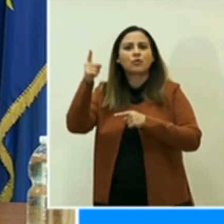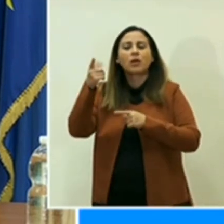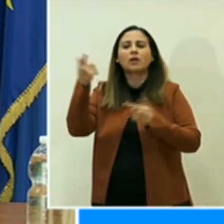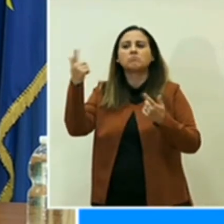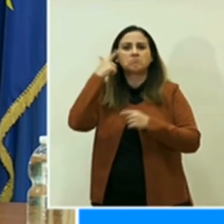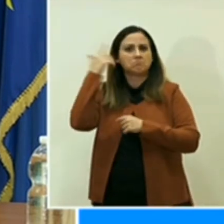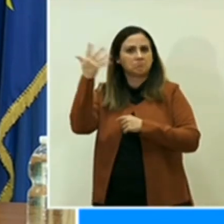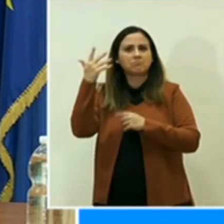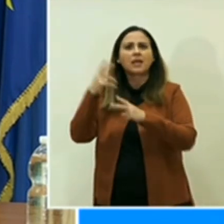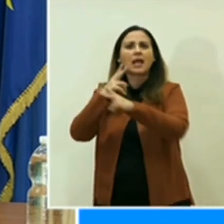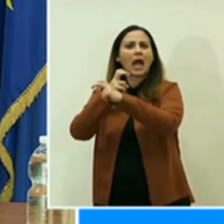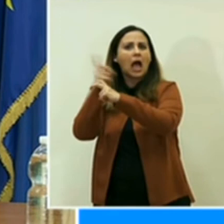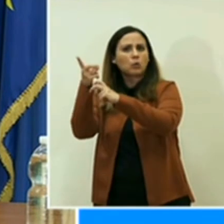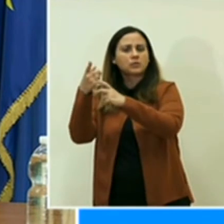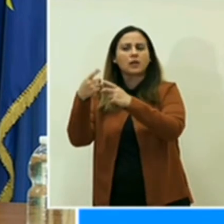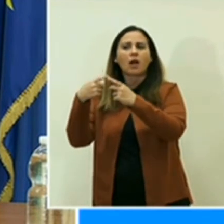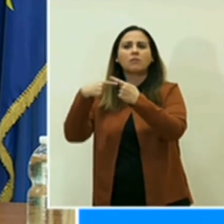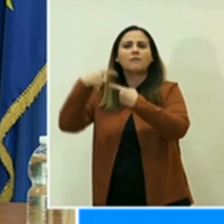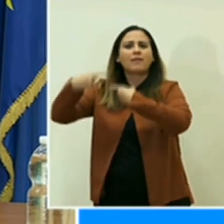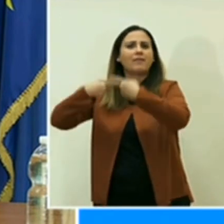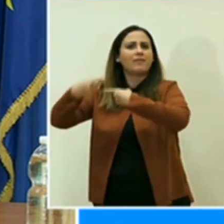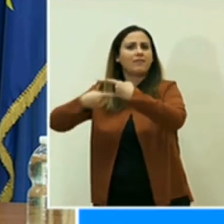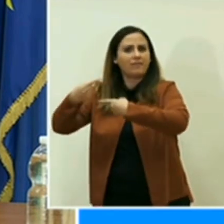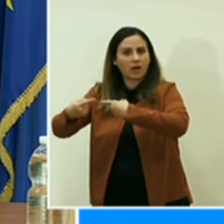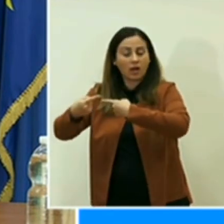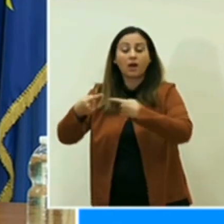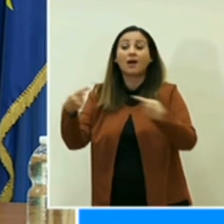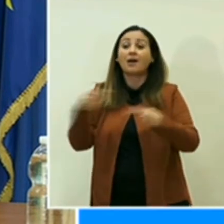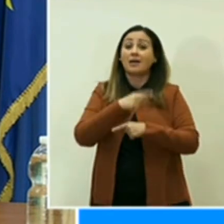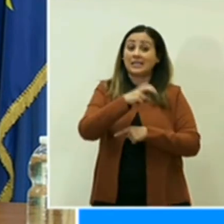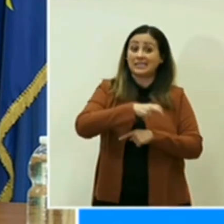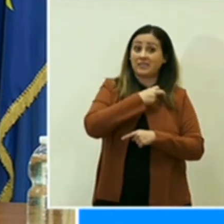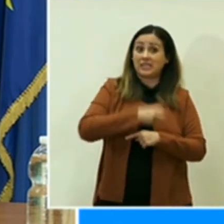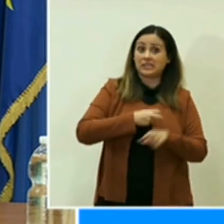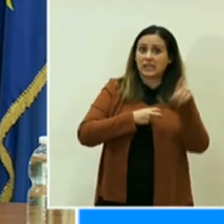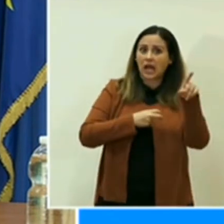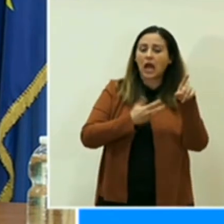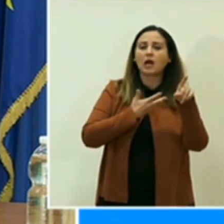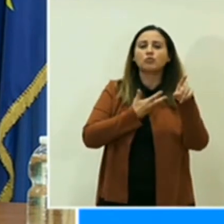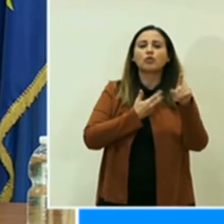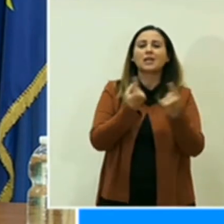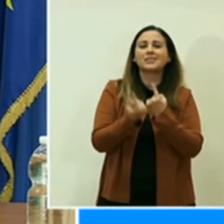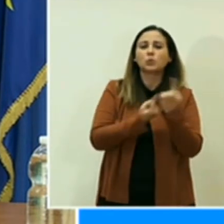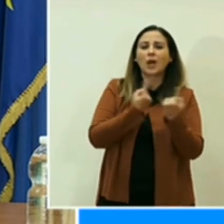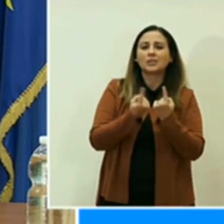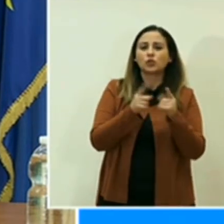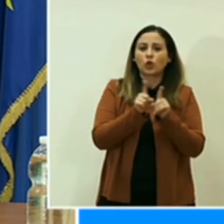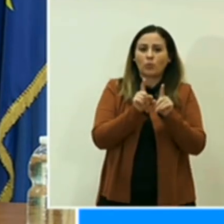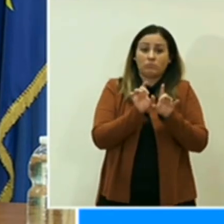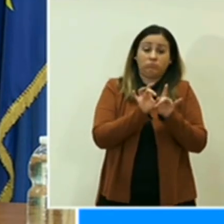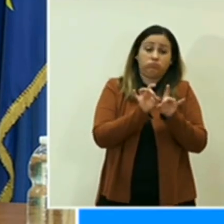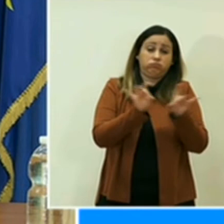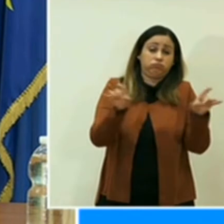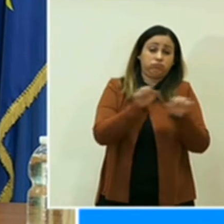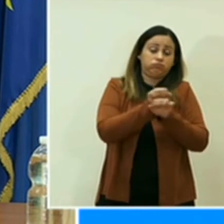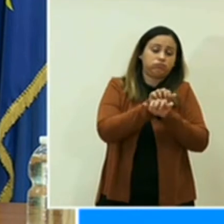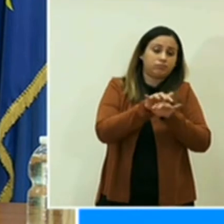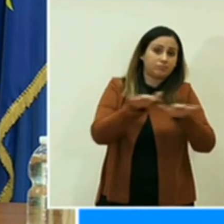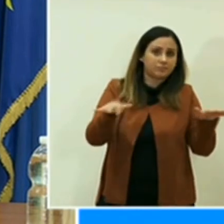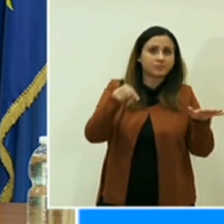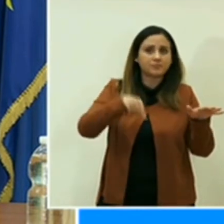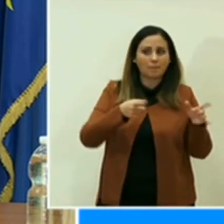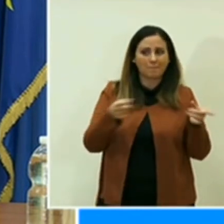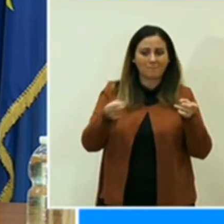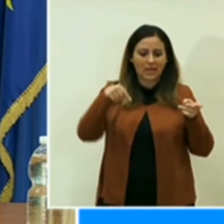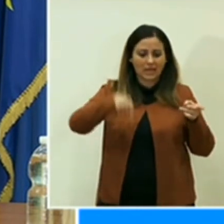la Svizzera, diciamo, una situazione pesantissima in termini di epidemia galoppante in questo periodo, la